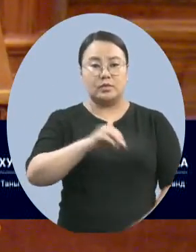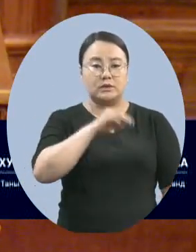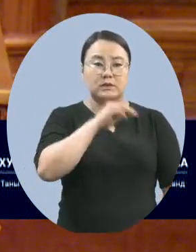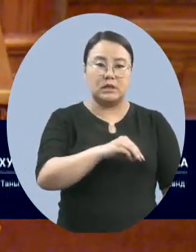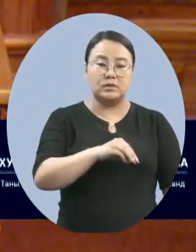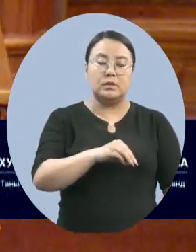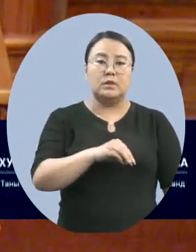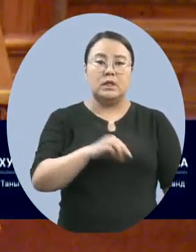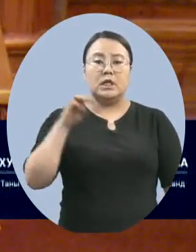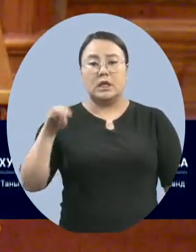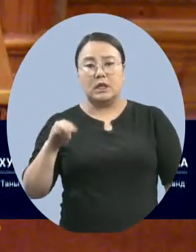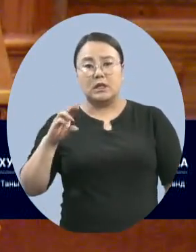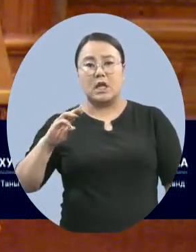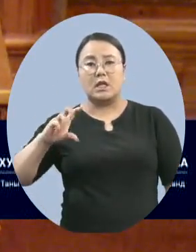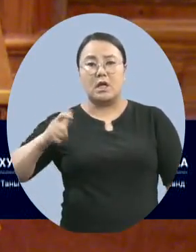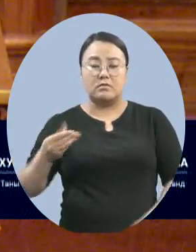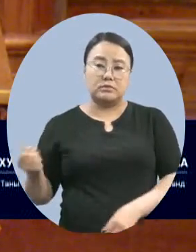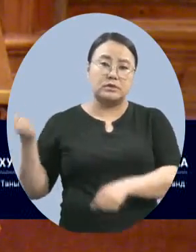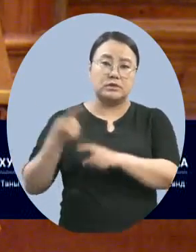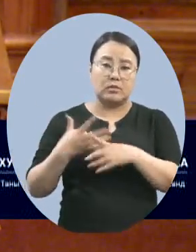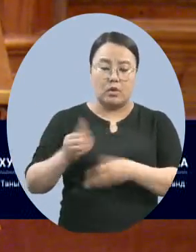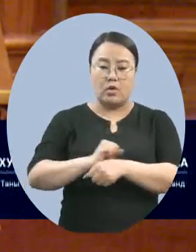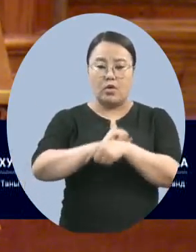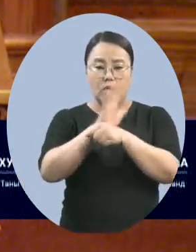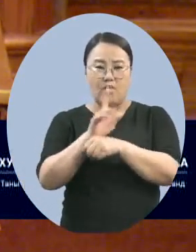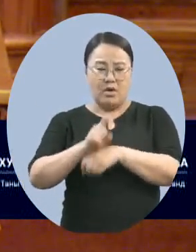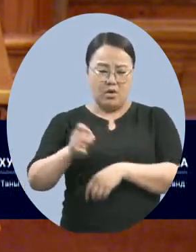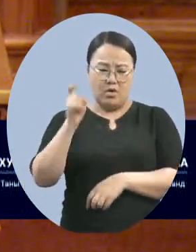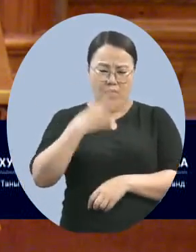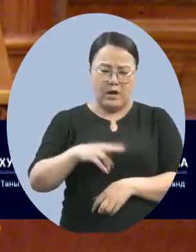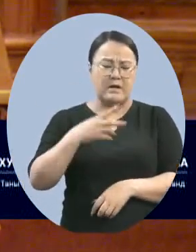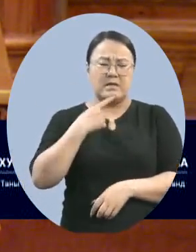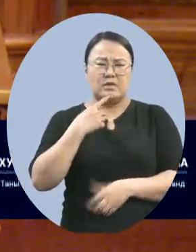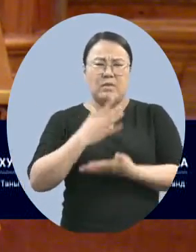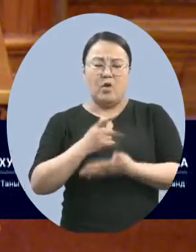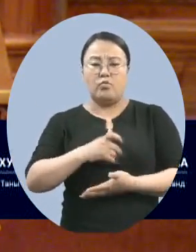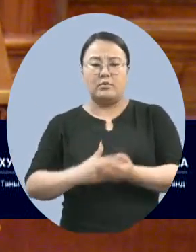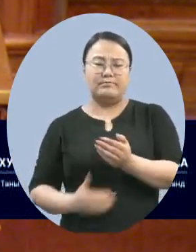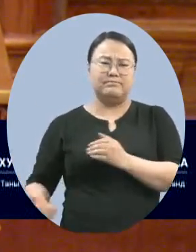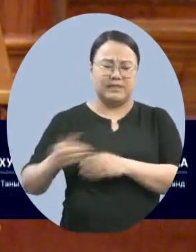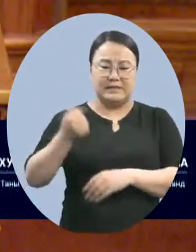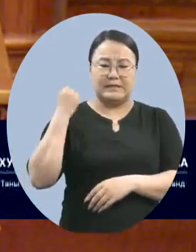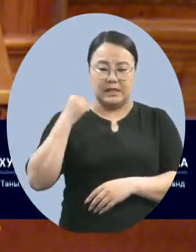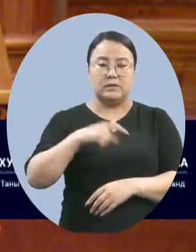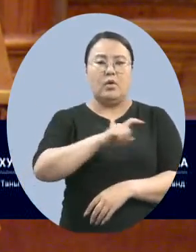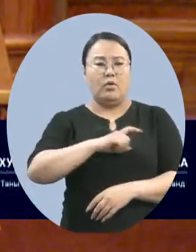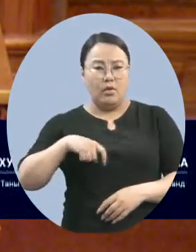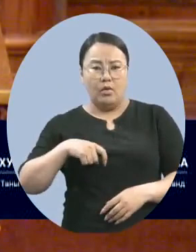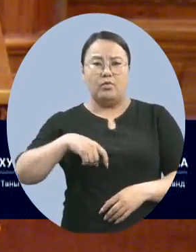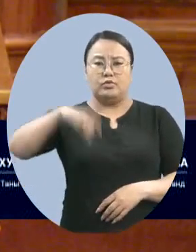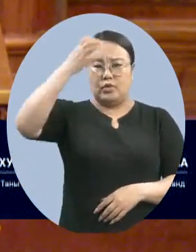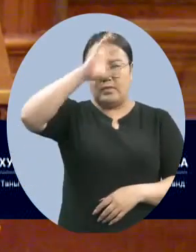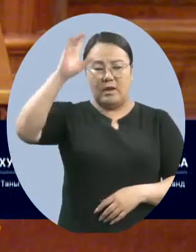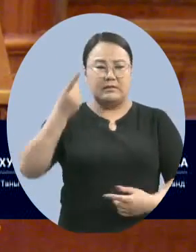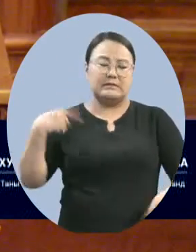төрийн тэтгэвэр тэтгэмжийг нэмснээр цар тахлын хөндийг арай ядан дуусна, олон мянган хувийн гэвчтийнх нь дахин цалингаа нэмэхийн